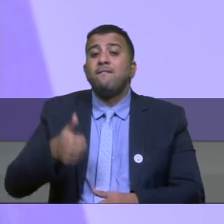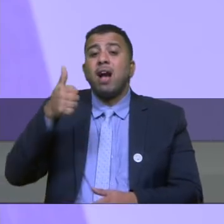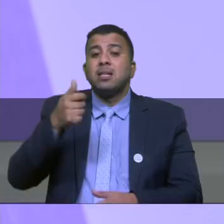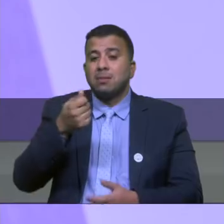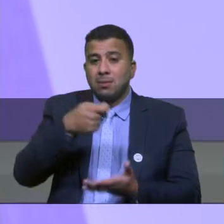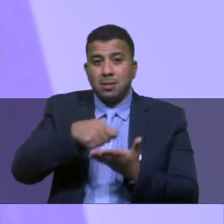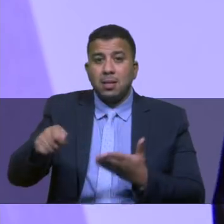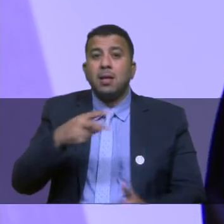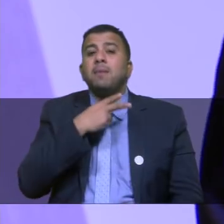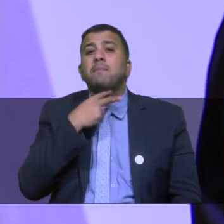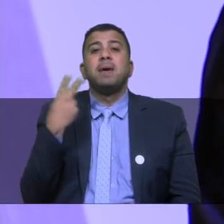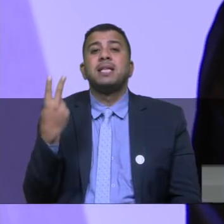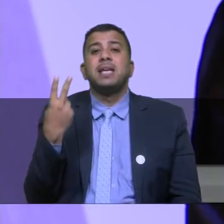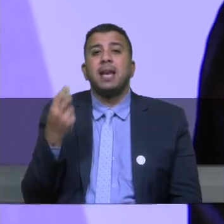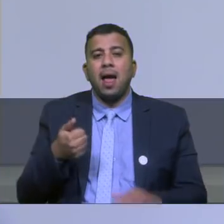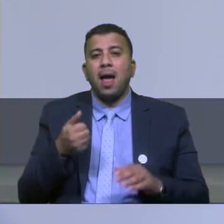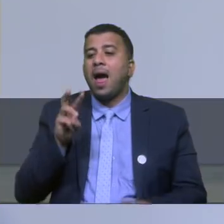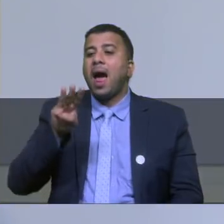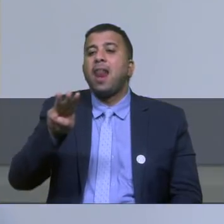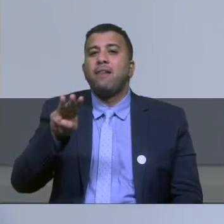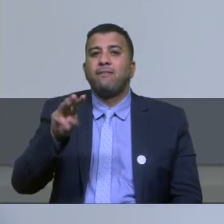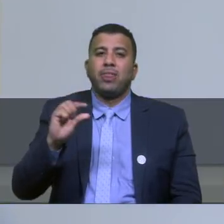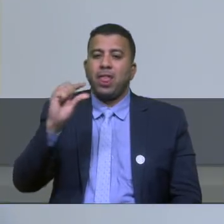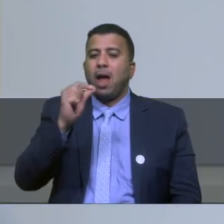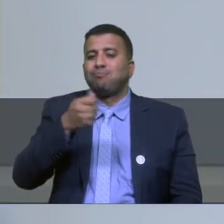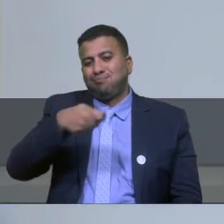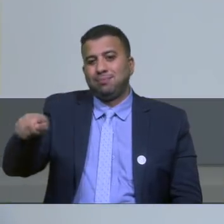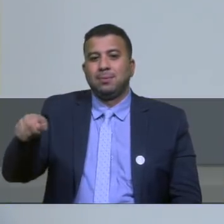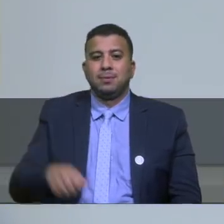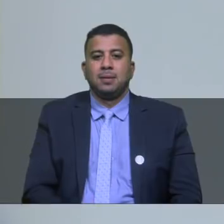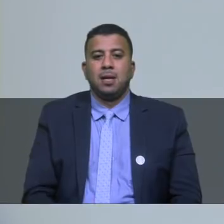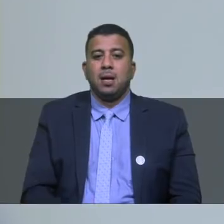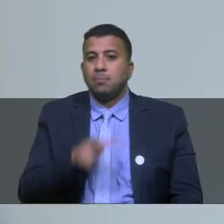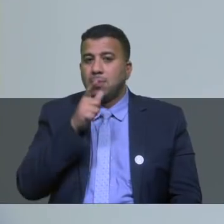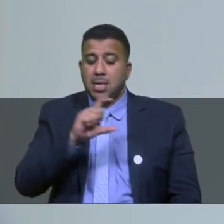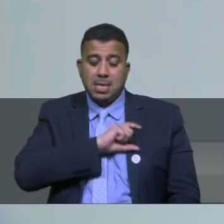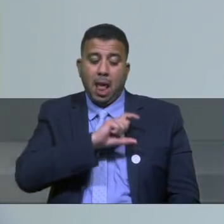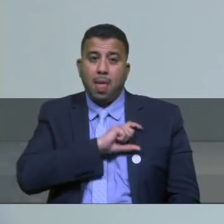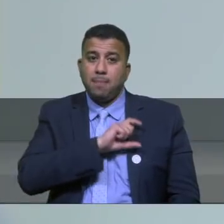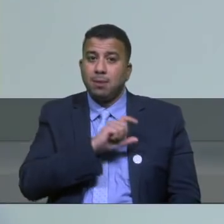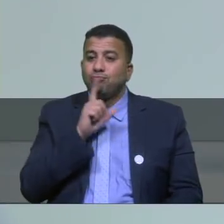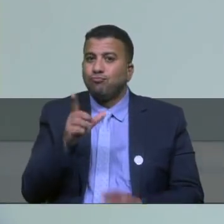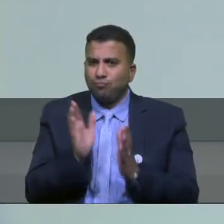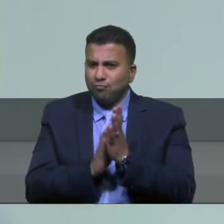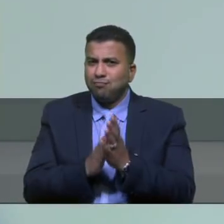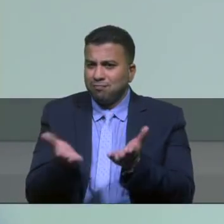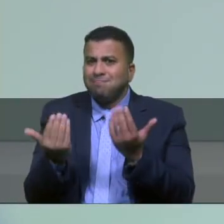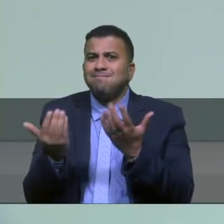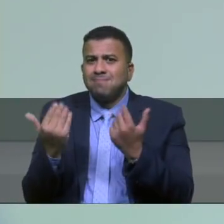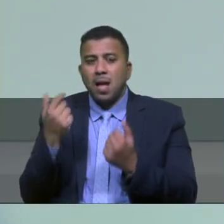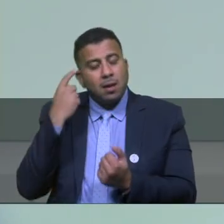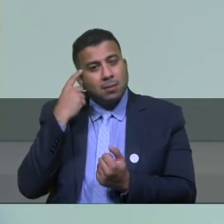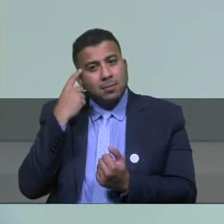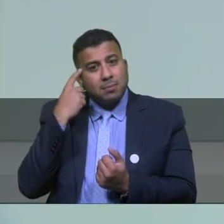نقدية بلغت 200,000 درهم. اليوم احنا شجعنا الطلبة بحيث ان طلبنا منهم انهم